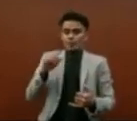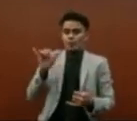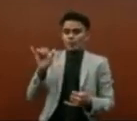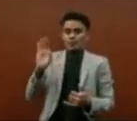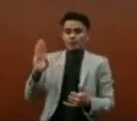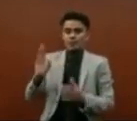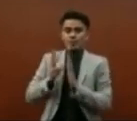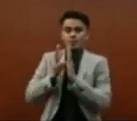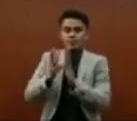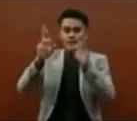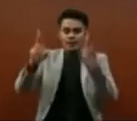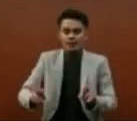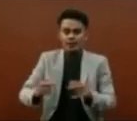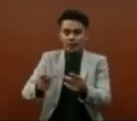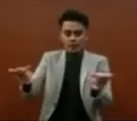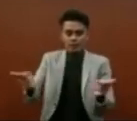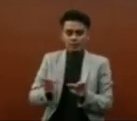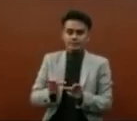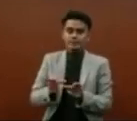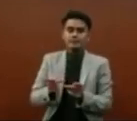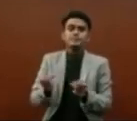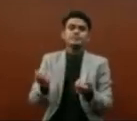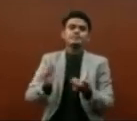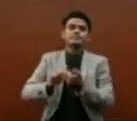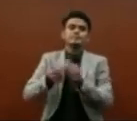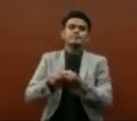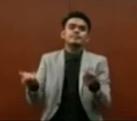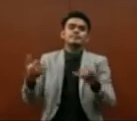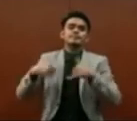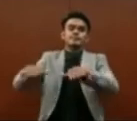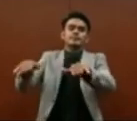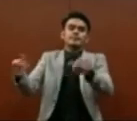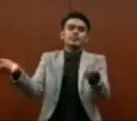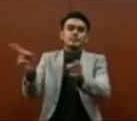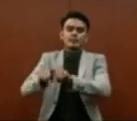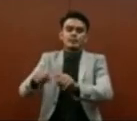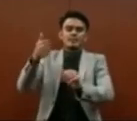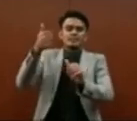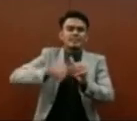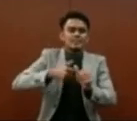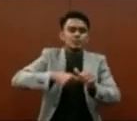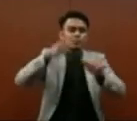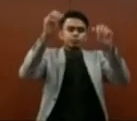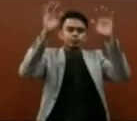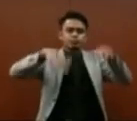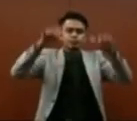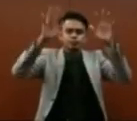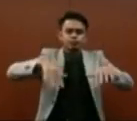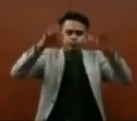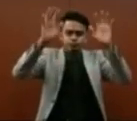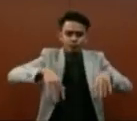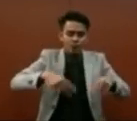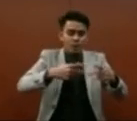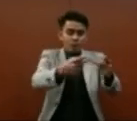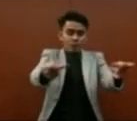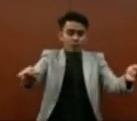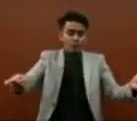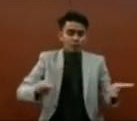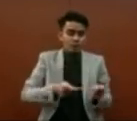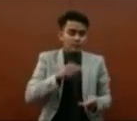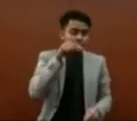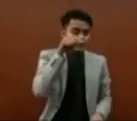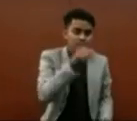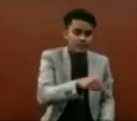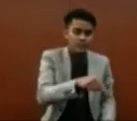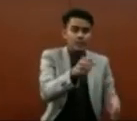kawasan masalah sama masih lagi berulang gimana setiap kali hujan lebat kawasan perumahan di Jalan Jambu